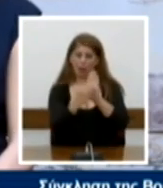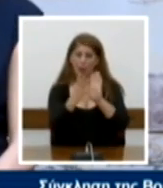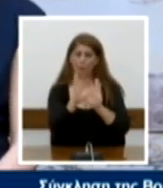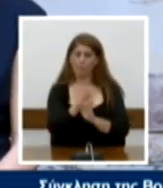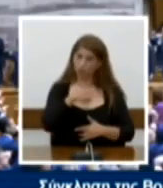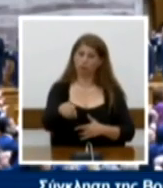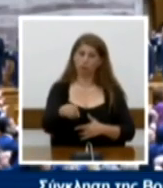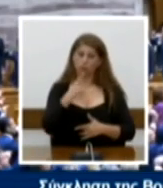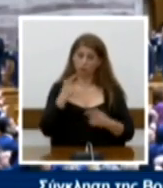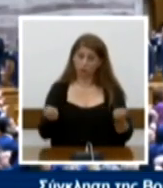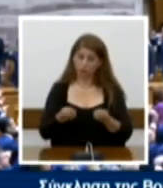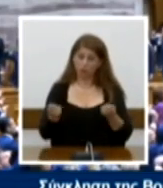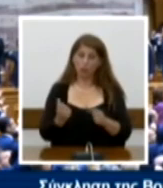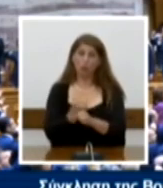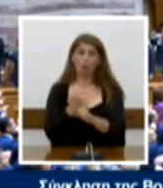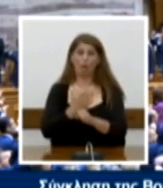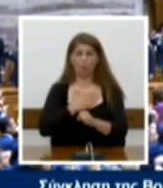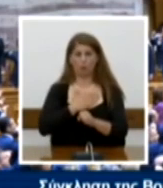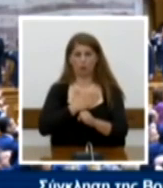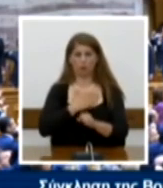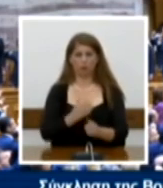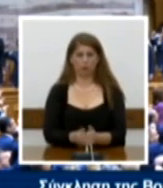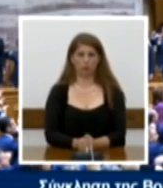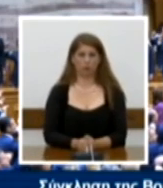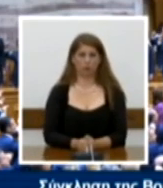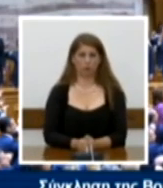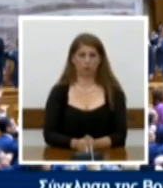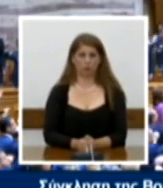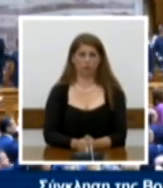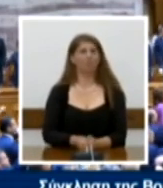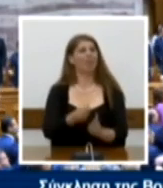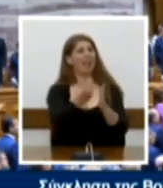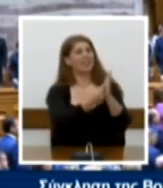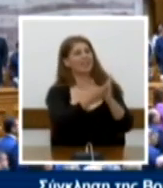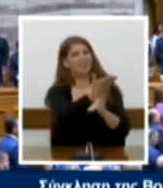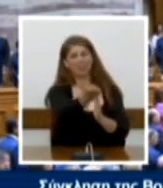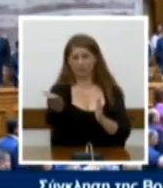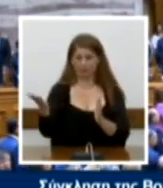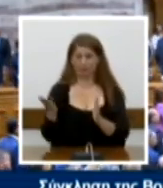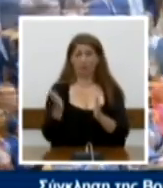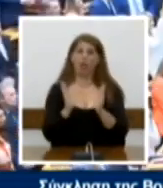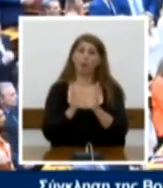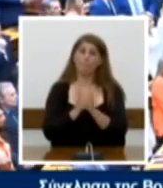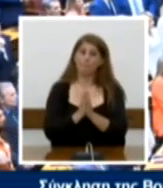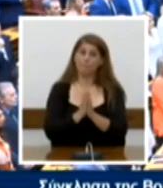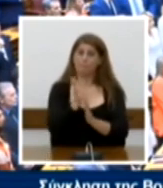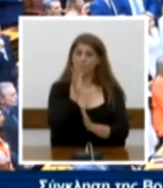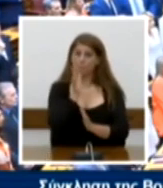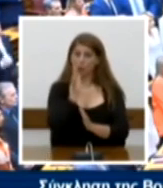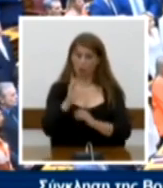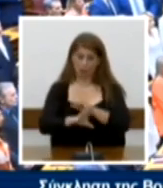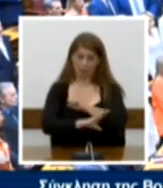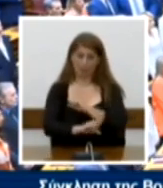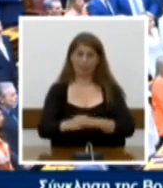Κακλαμάνη, και γραμματής τους νεαρότερους βουλευτές ανάμεσά τους και το βουλευτή Ηρακλείου της Νέας Δημοκρατίας, Κωνσταντίνο Κεφαλογιάννη. Πατέας